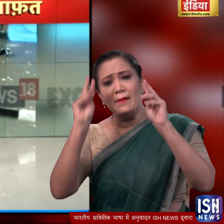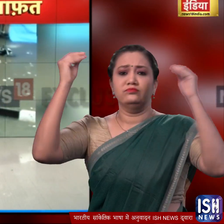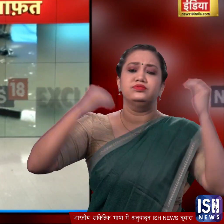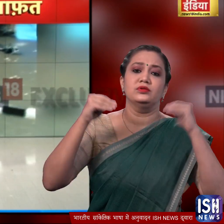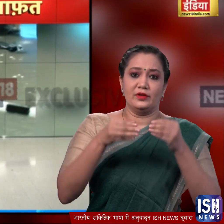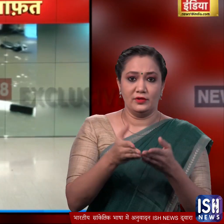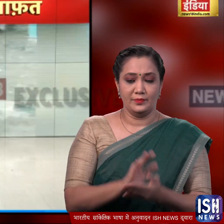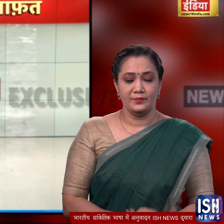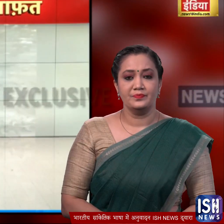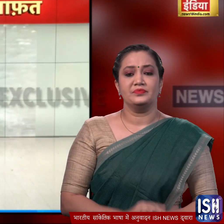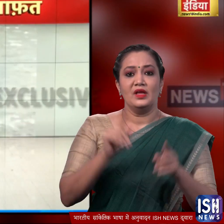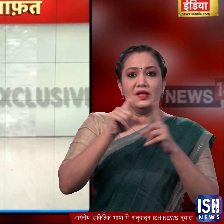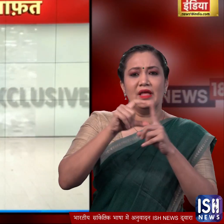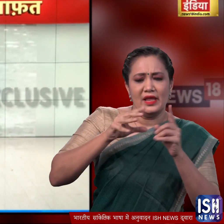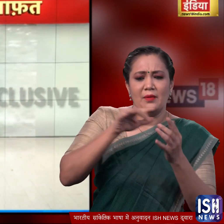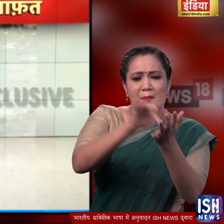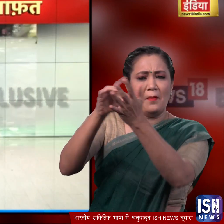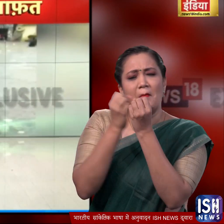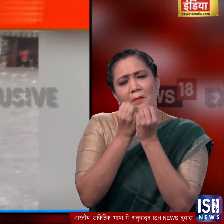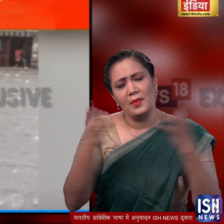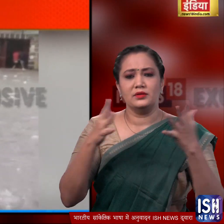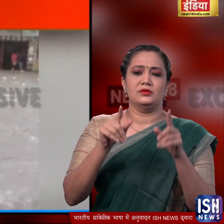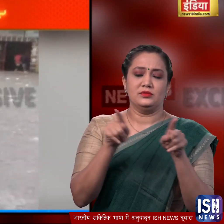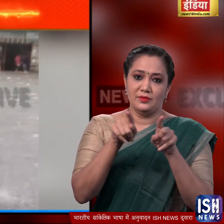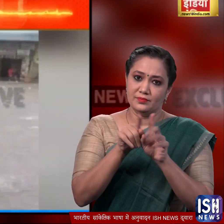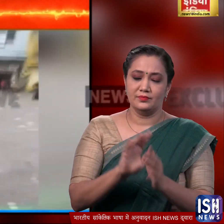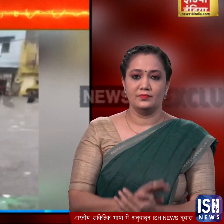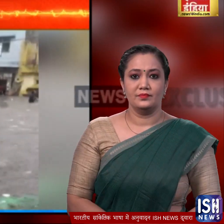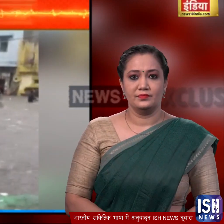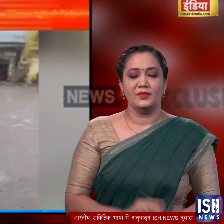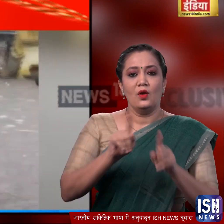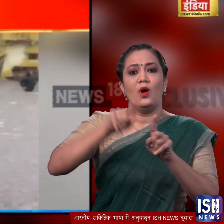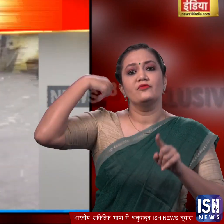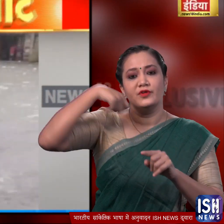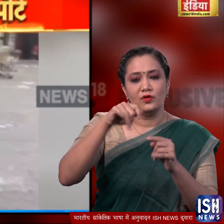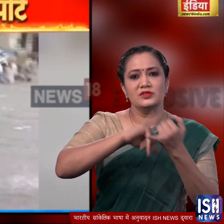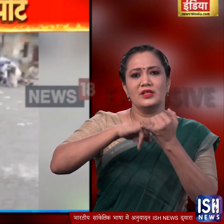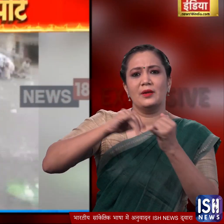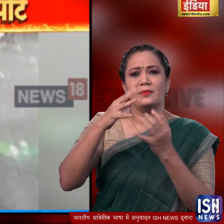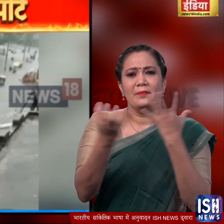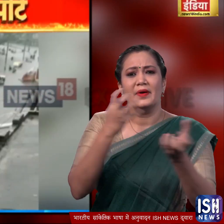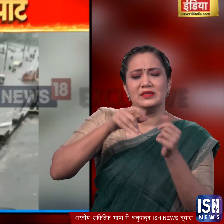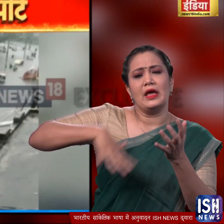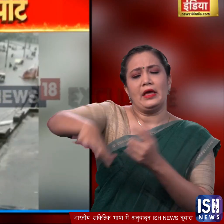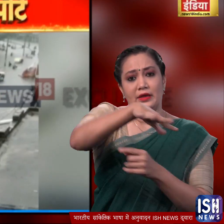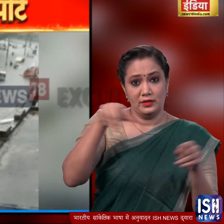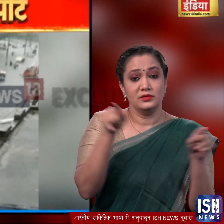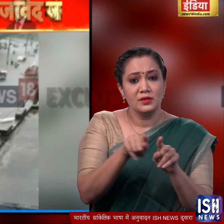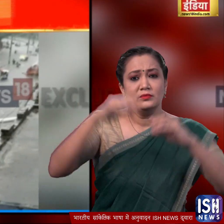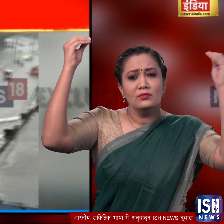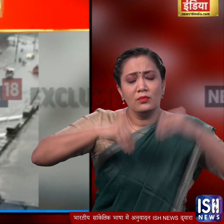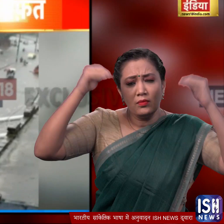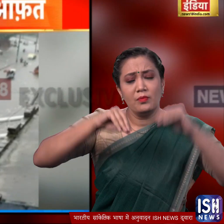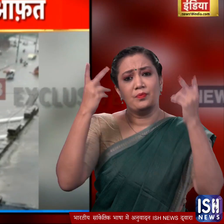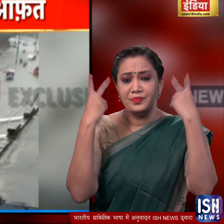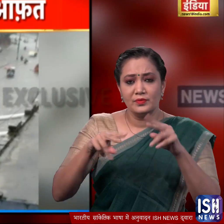इस बारिश का असर राजधानी के कई इलाकों में दिखा, जिसकी एक तस्वीर सदर बाजार इलाके से सामने आई। वहां जोरदार बारिश की वजह